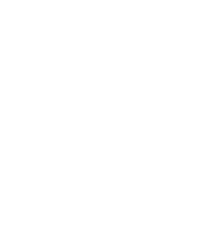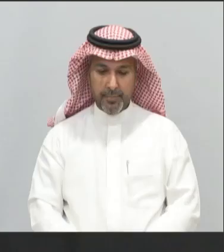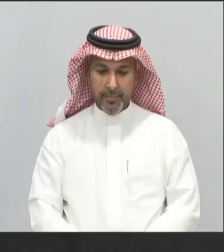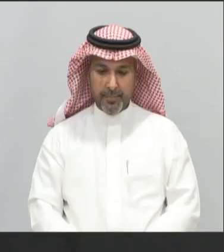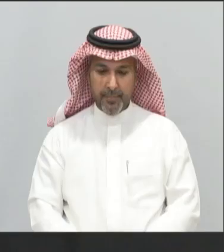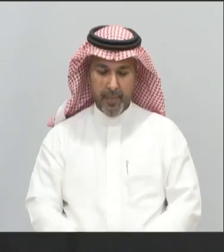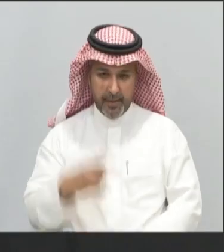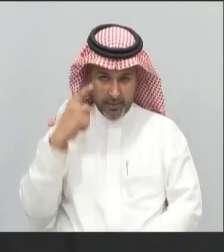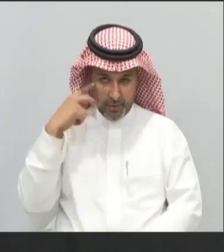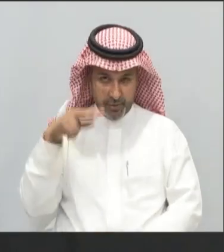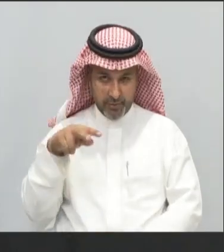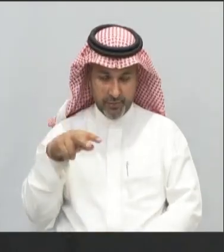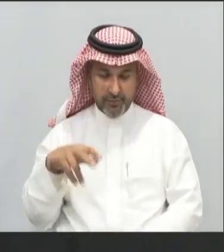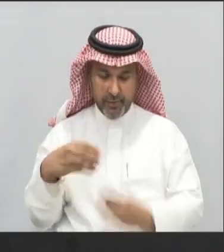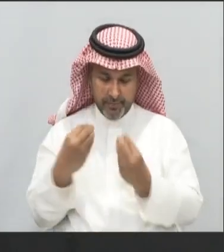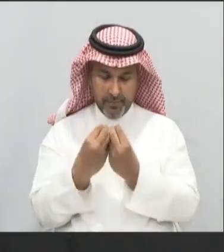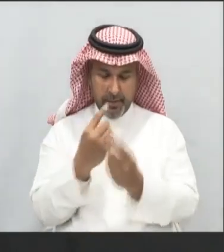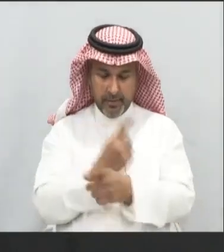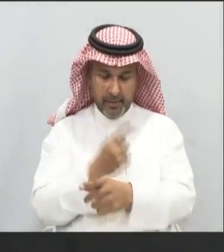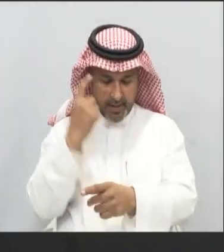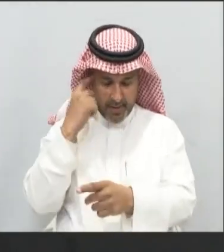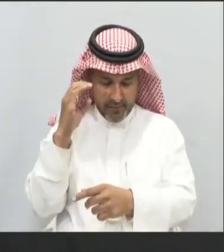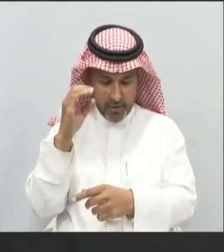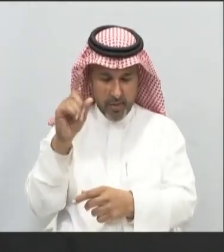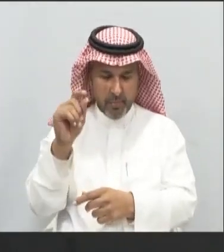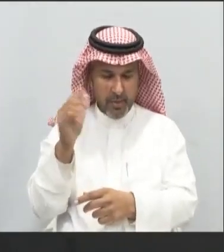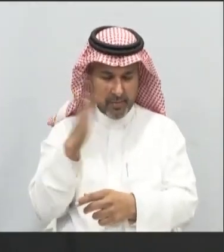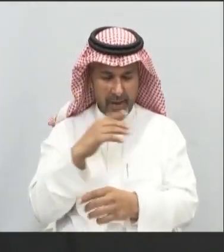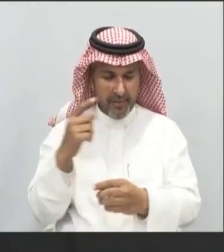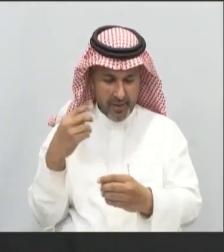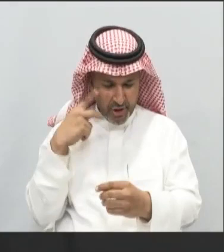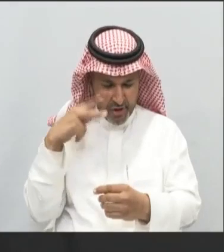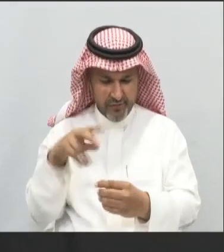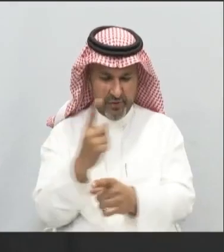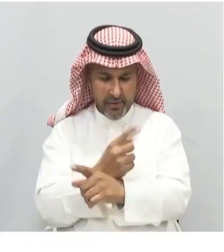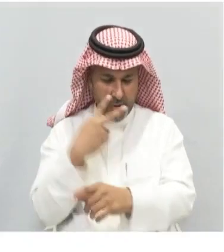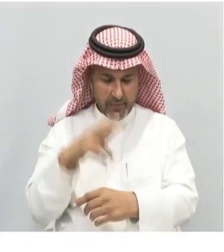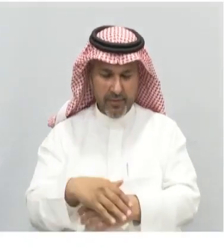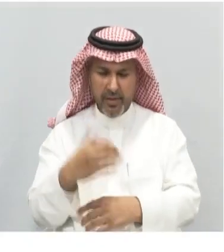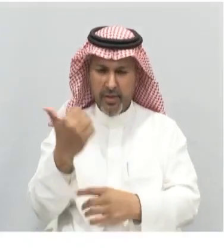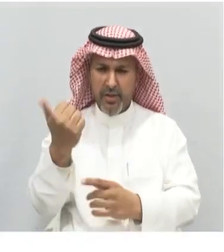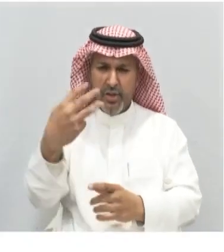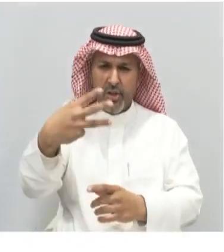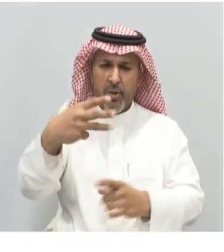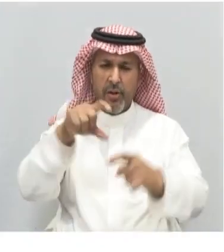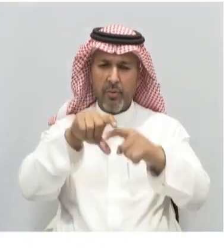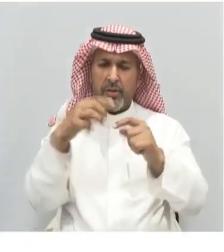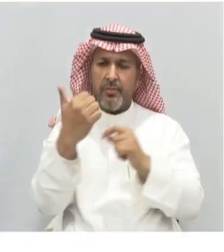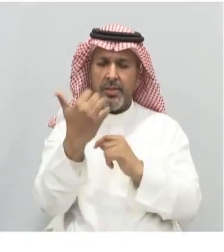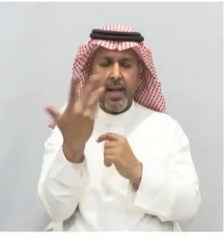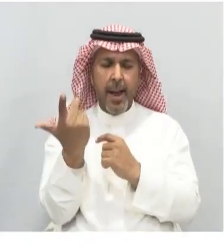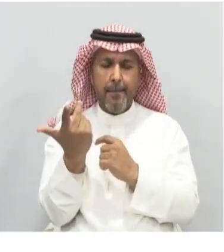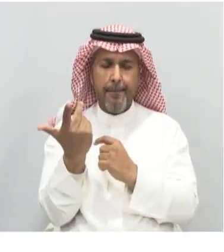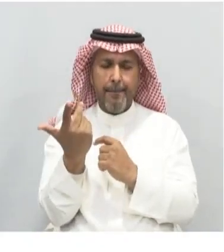ها يا مبدعين وصلتوا الاجابه بارك الله فيكم الحقيقه الاساسيه لدينا هنا 36 تقسيم 6 كم سيكون